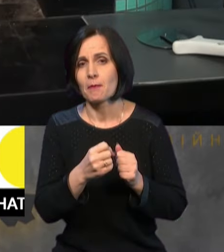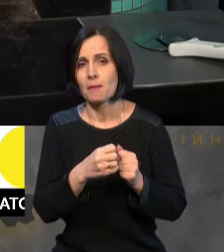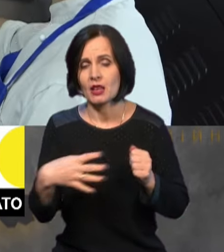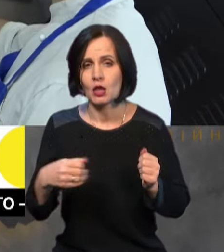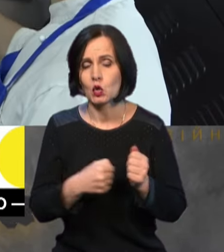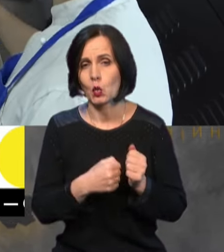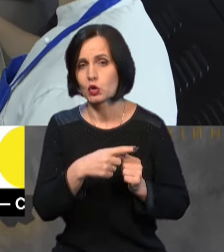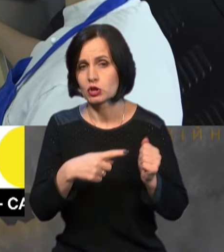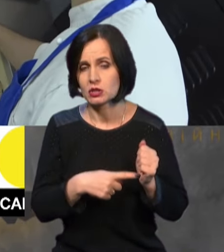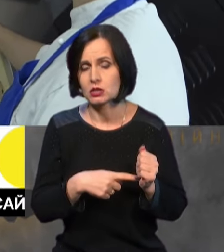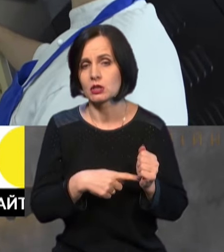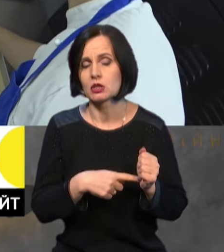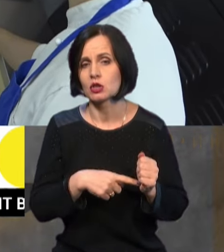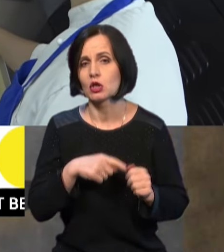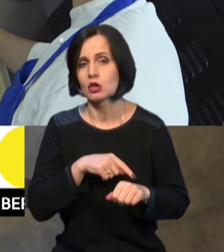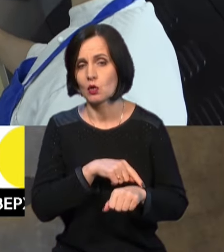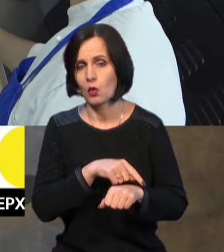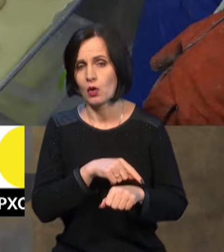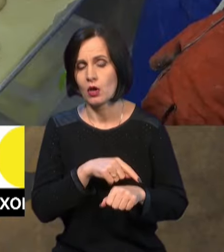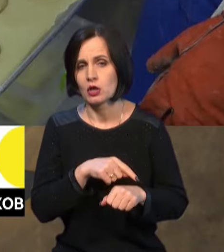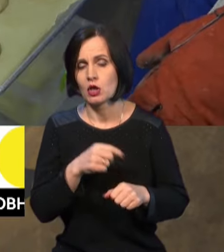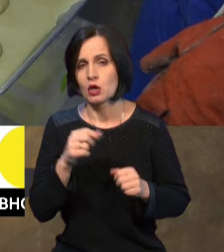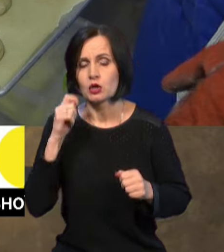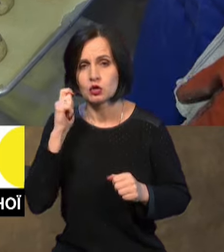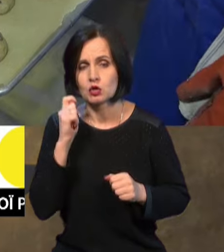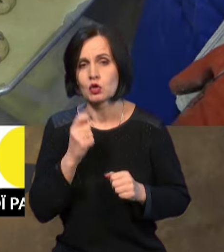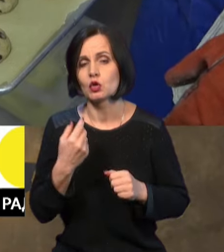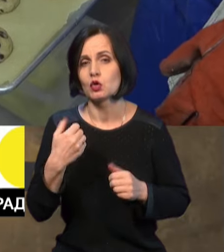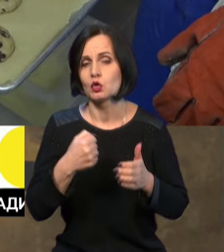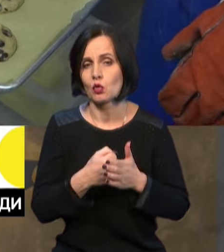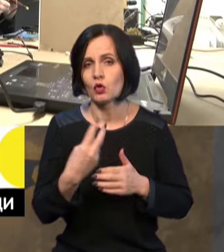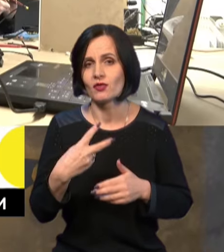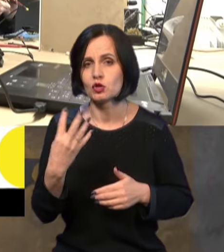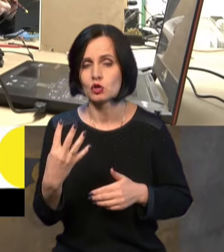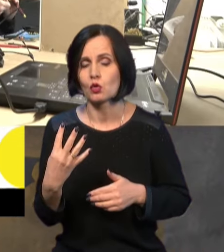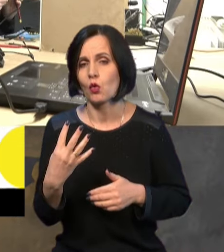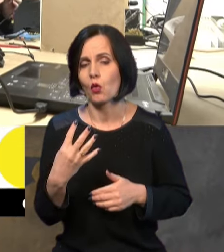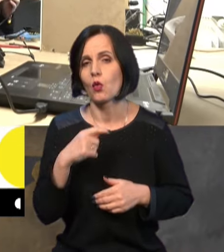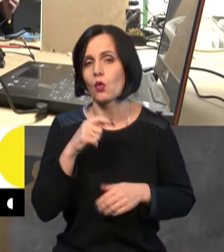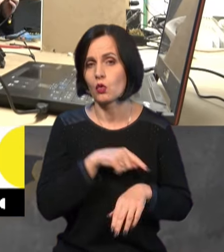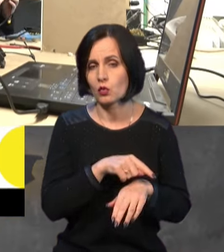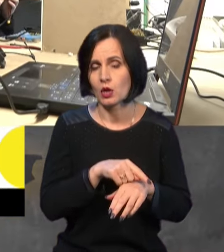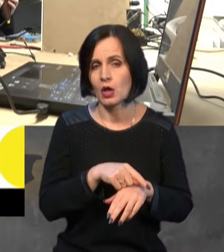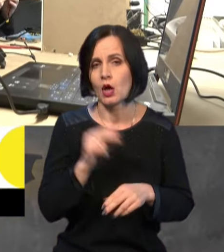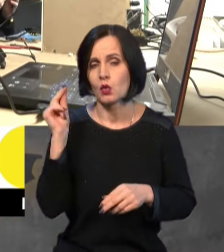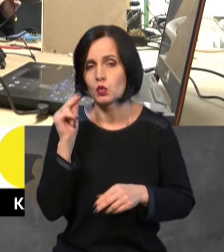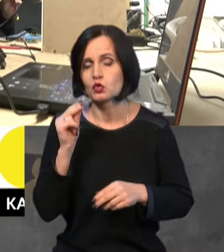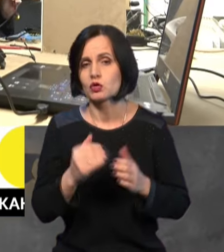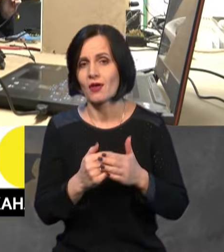до 24 годин на тиждень, учні 14-15 років під час канікул